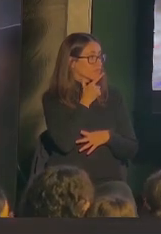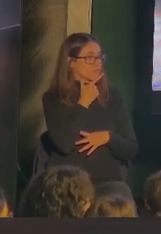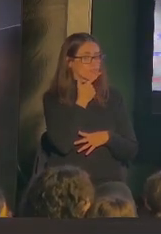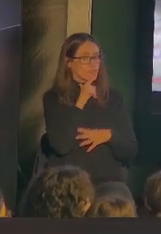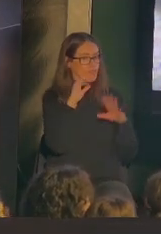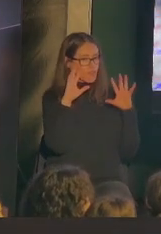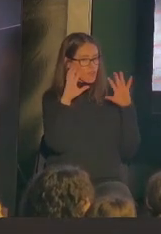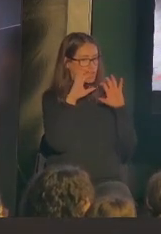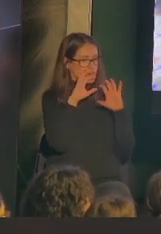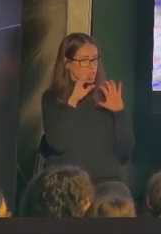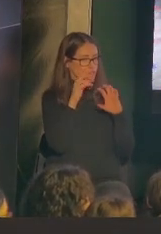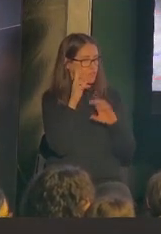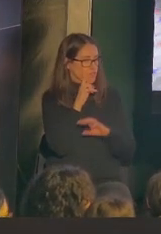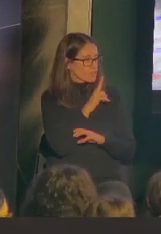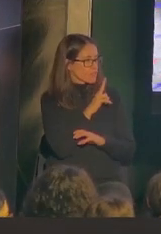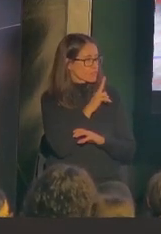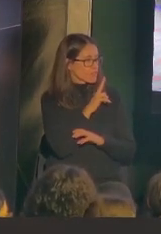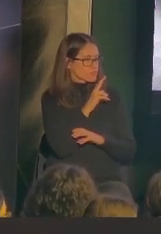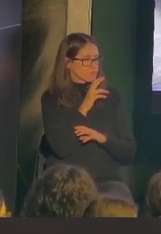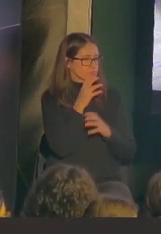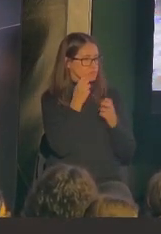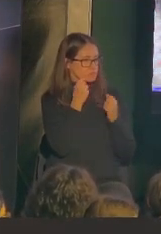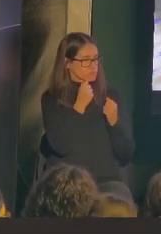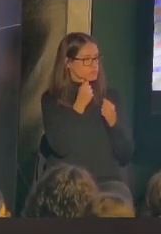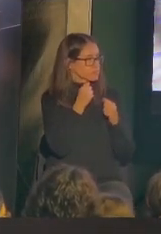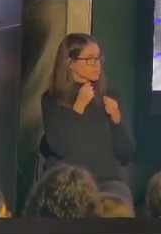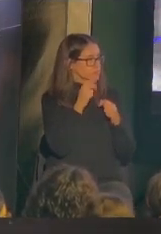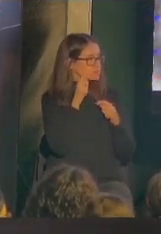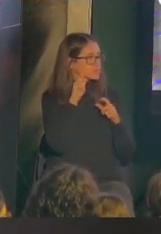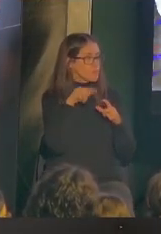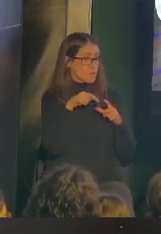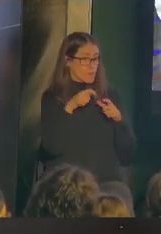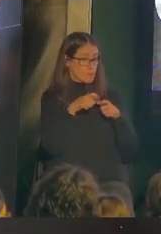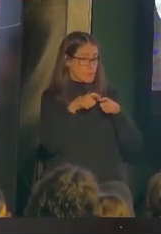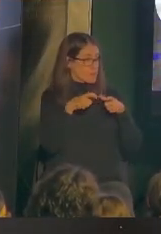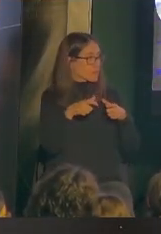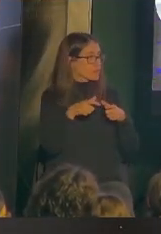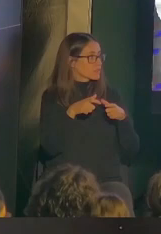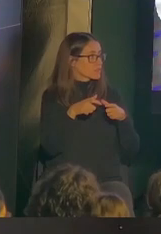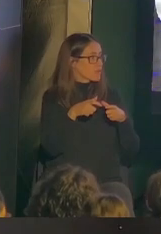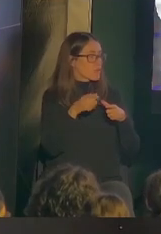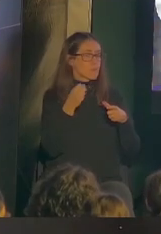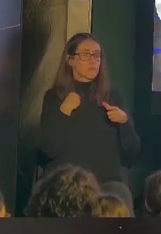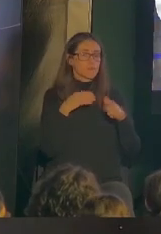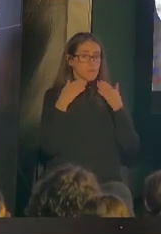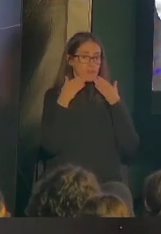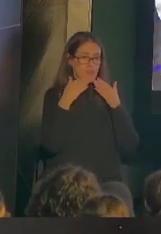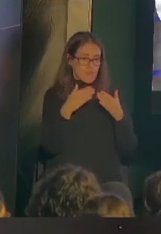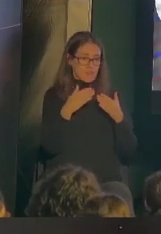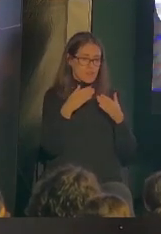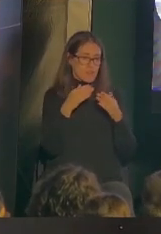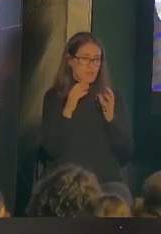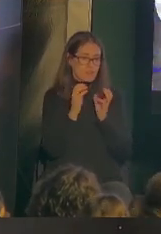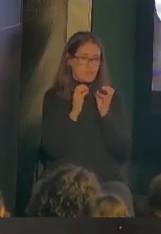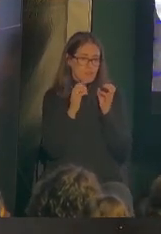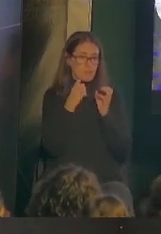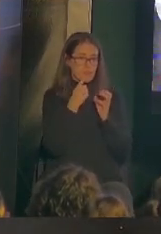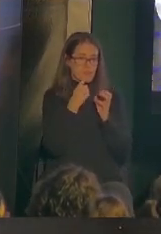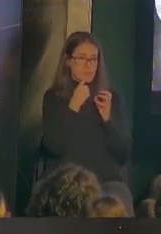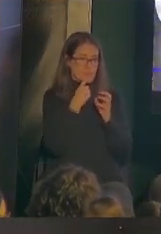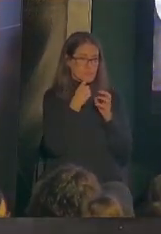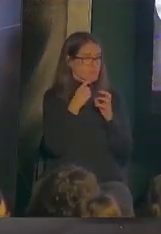fosquet i molt intens. Bueno, ja ho veureu en el plat. És per la remolatxa. Vale? Que la remolatxa, com he comentat,